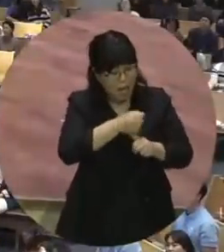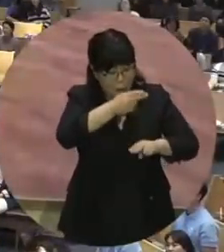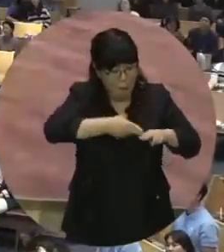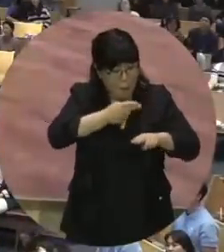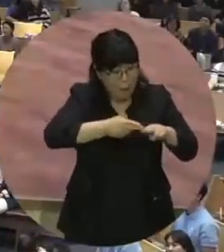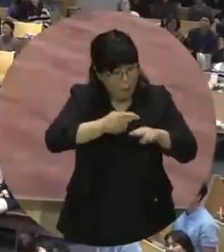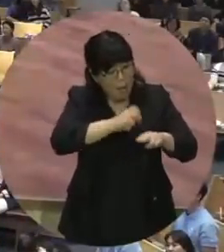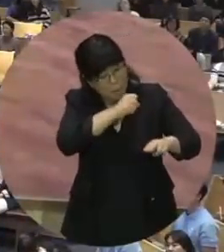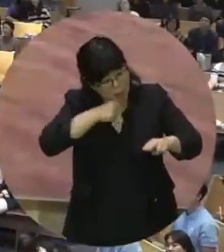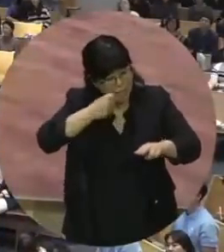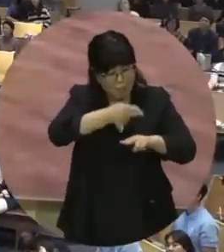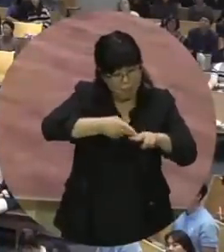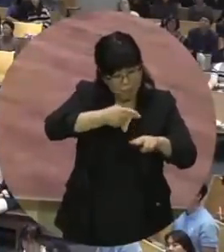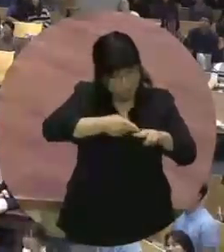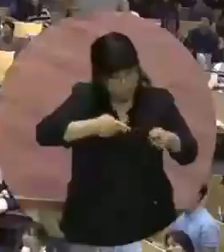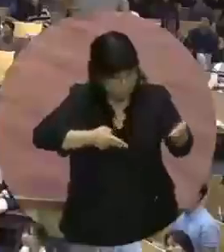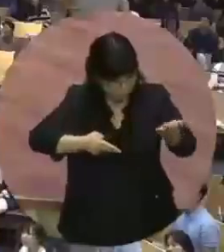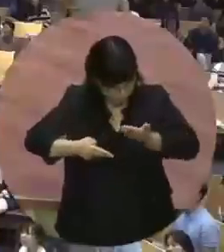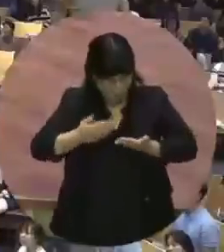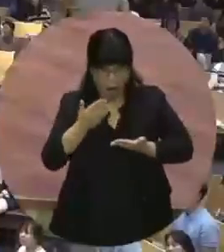가져와서